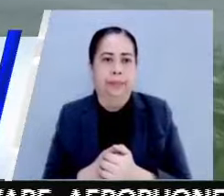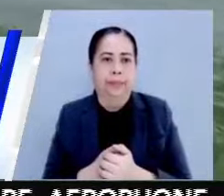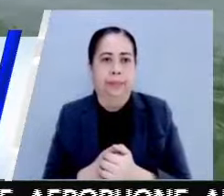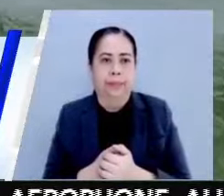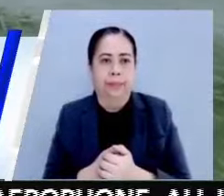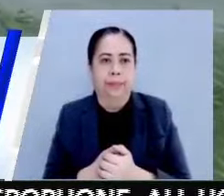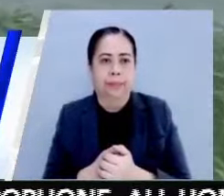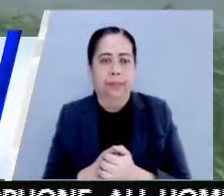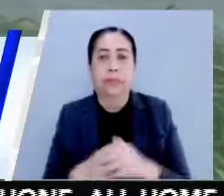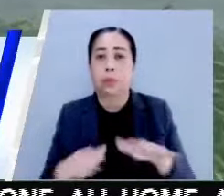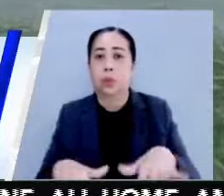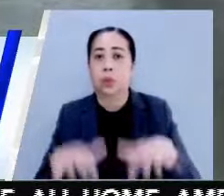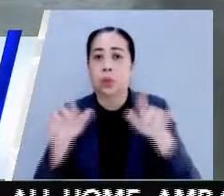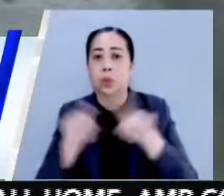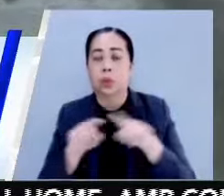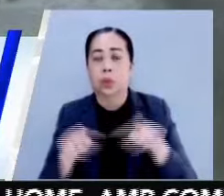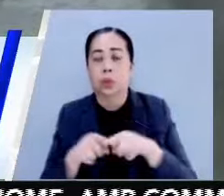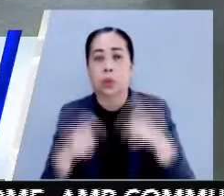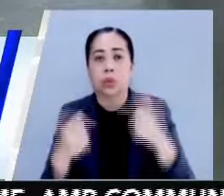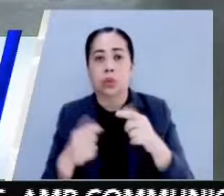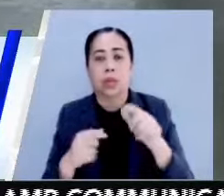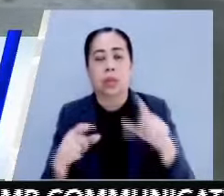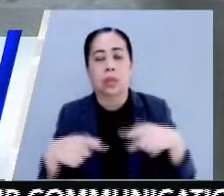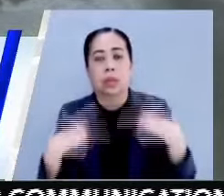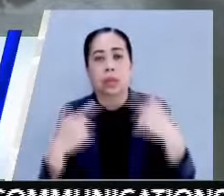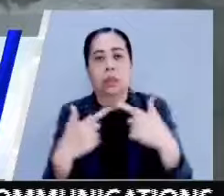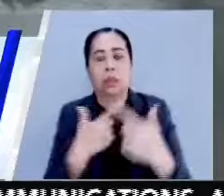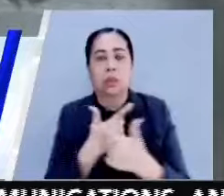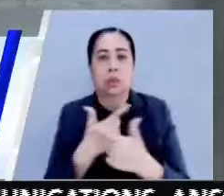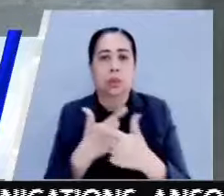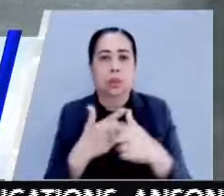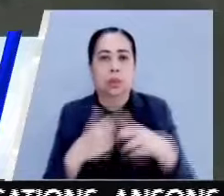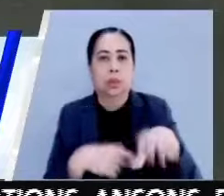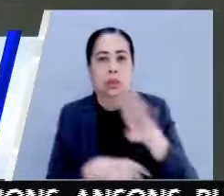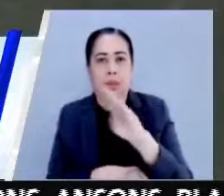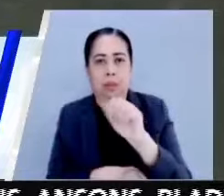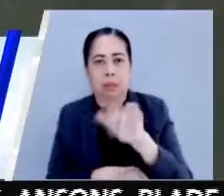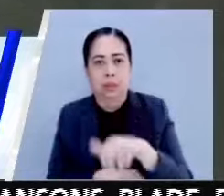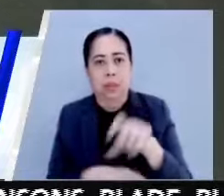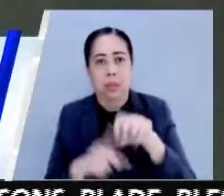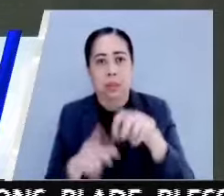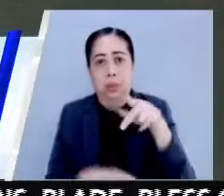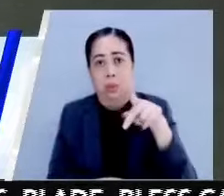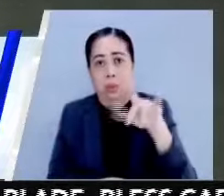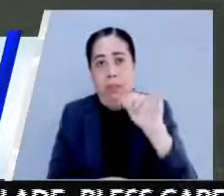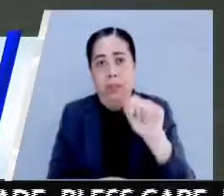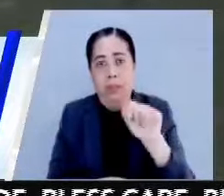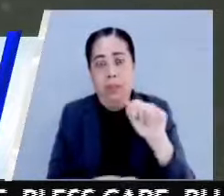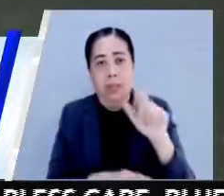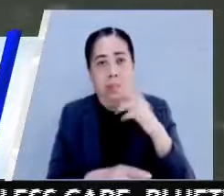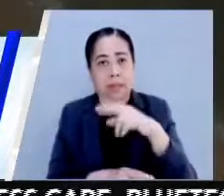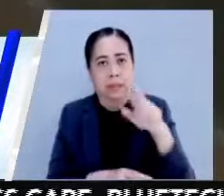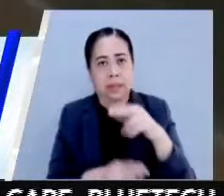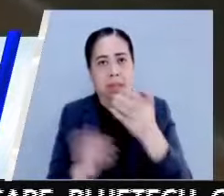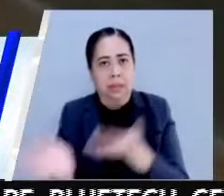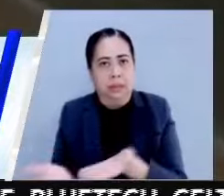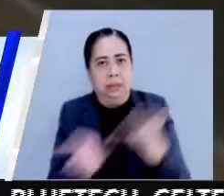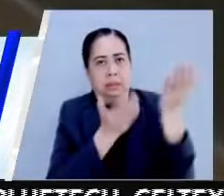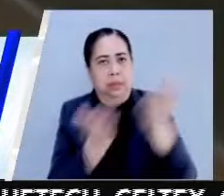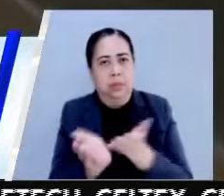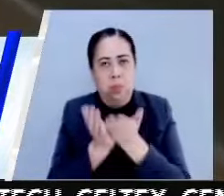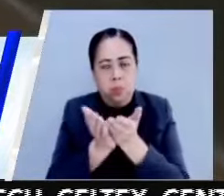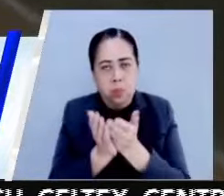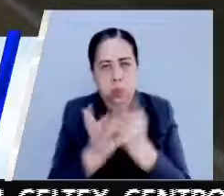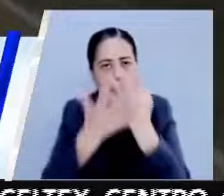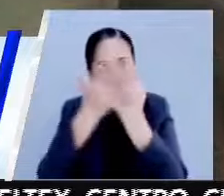Tumaas na rin ang tubig sa Laguna de Bay, kaya ang mga mangingisda sa Pinila Rizal, inakyat muna ang mga bangka at fishnet sa takot na